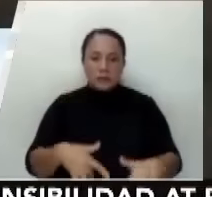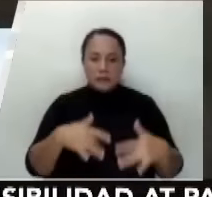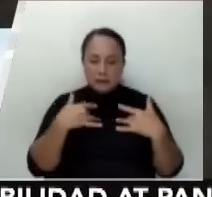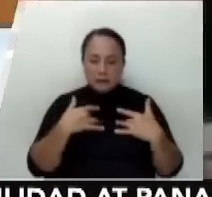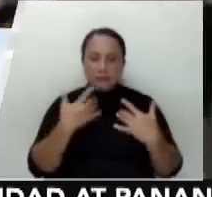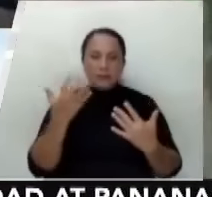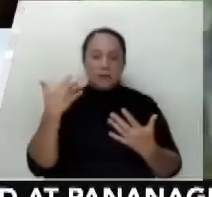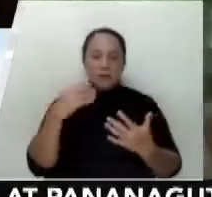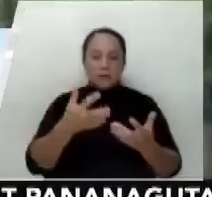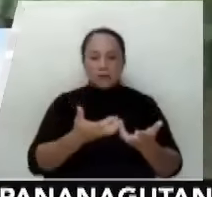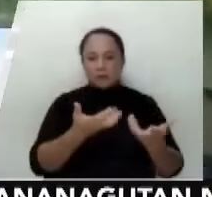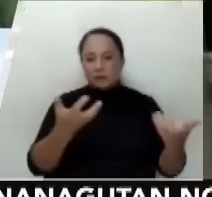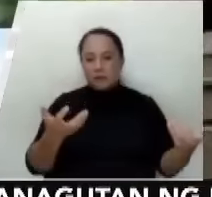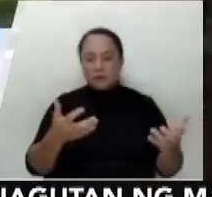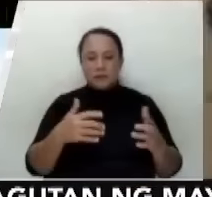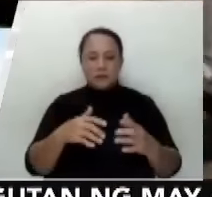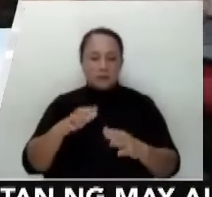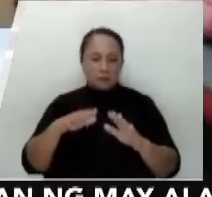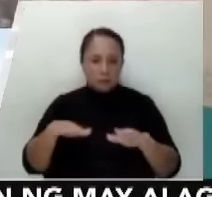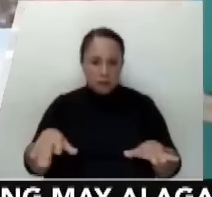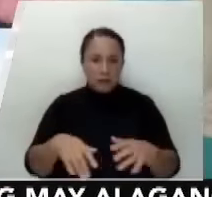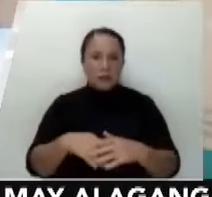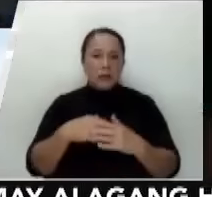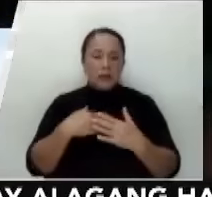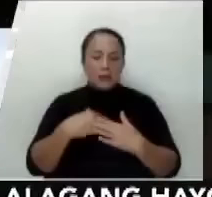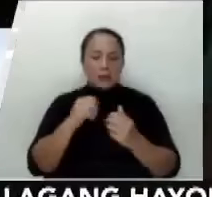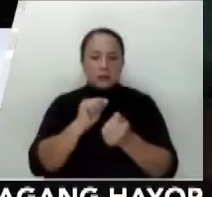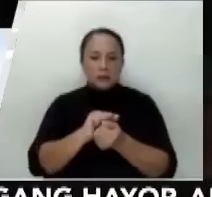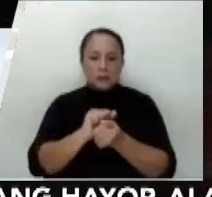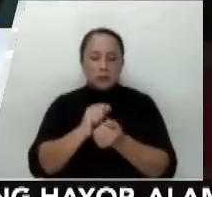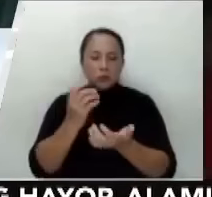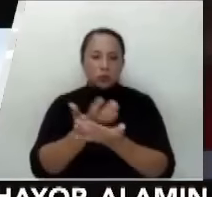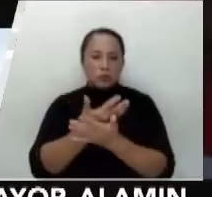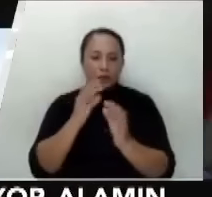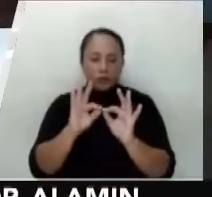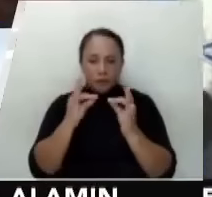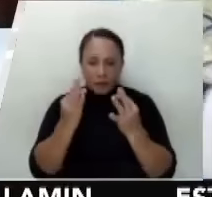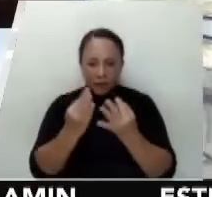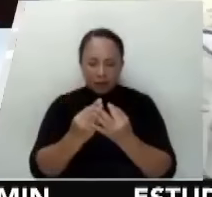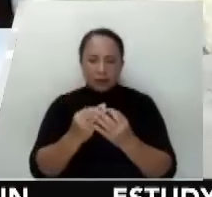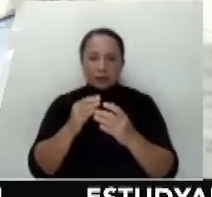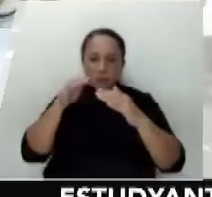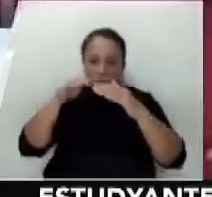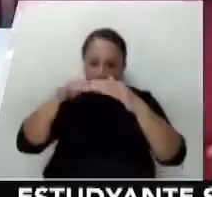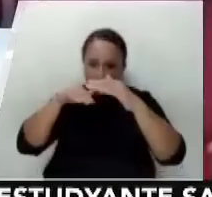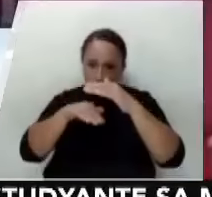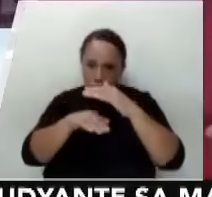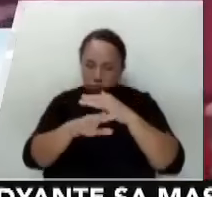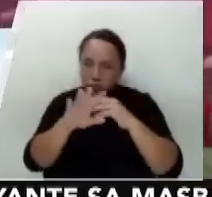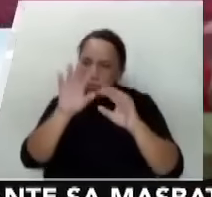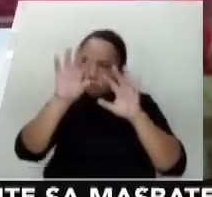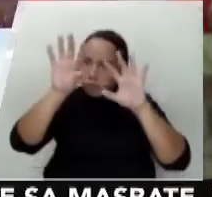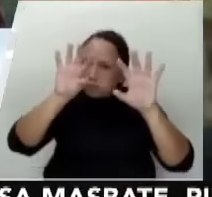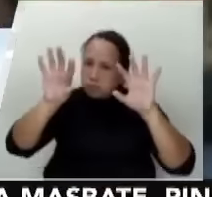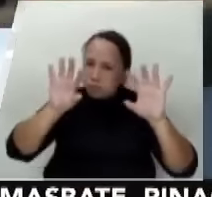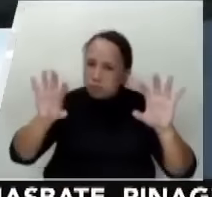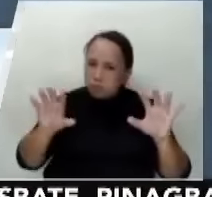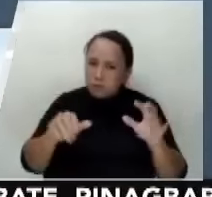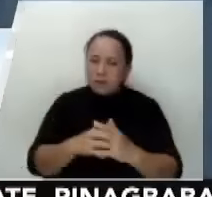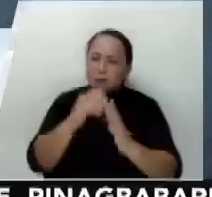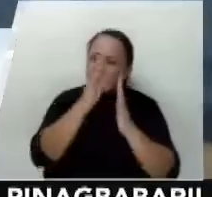sa mga anak. Hanggang dito na niya nakasama ang bagong pamilya. Ang kuweba, unti-unti niyang nilagyan ng gamit. Pininturahan din ang